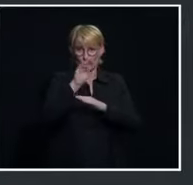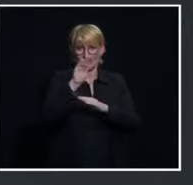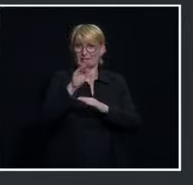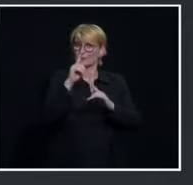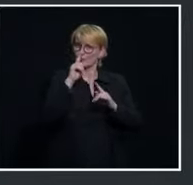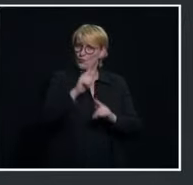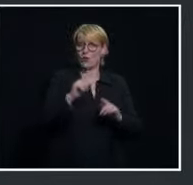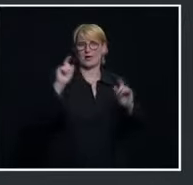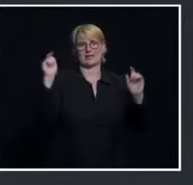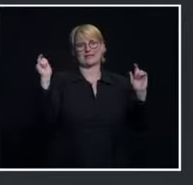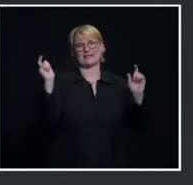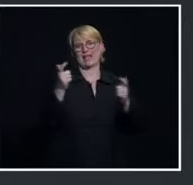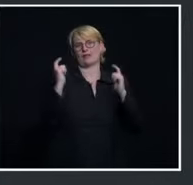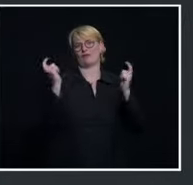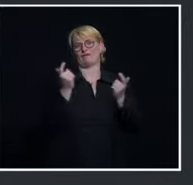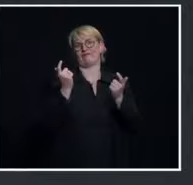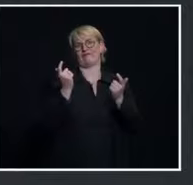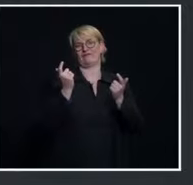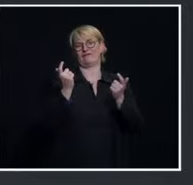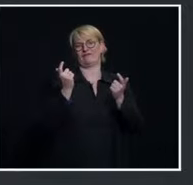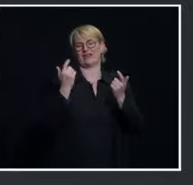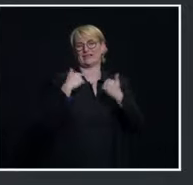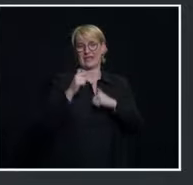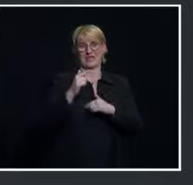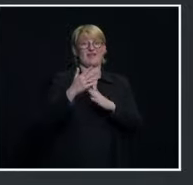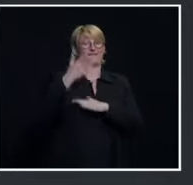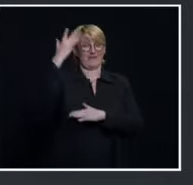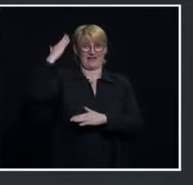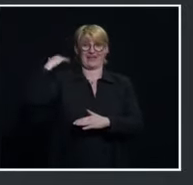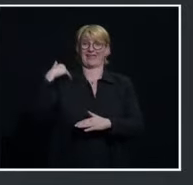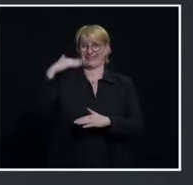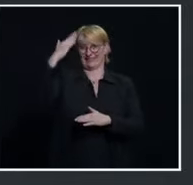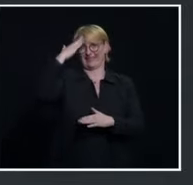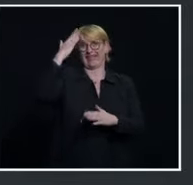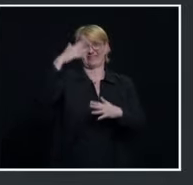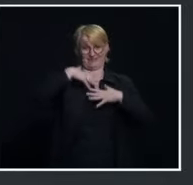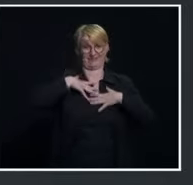einer Gesellschaft, die ihre Vergangenheit kennt.